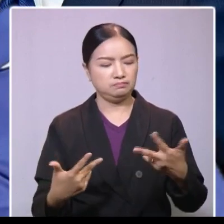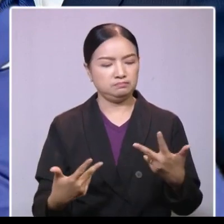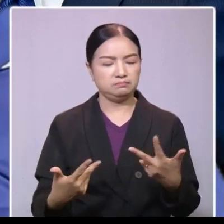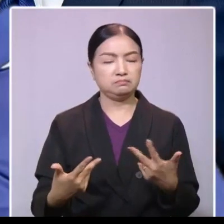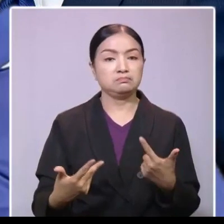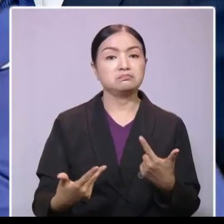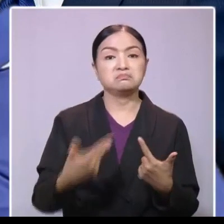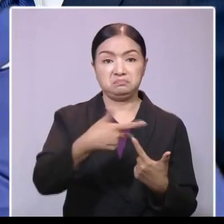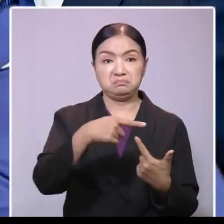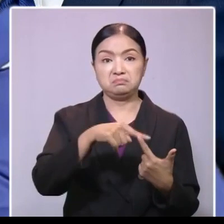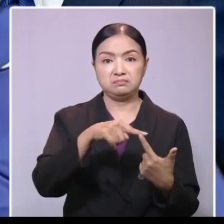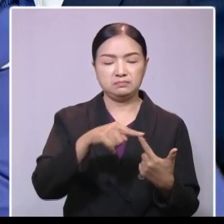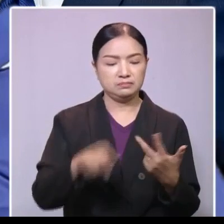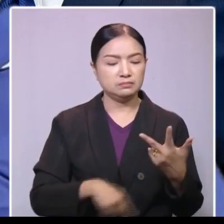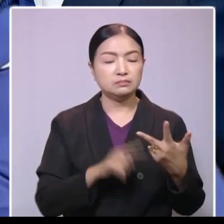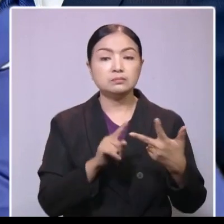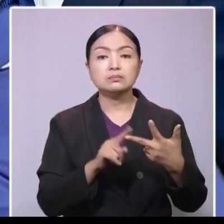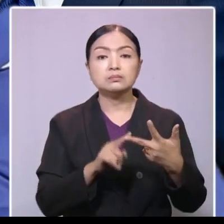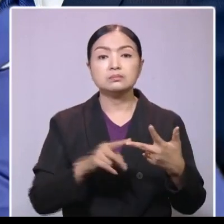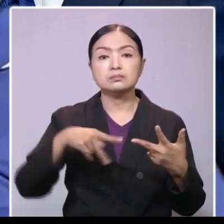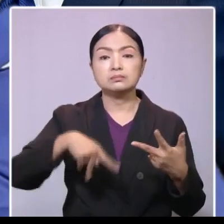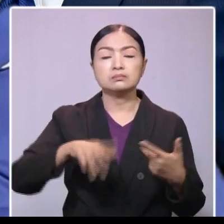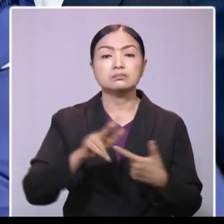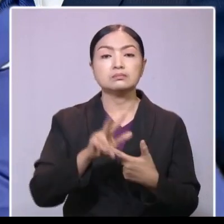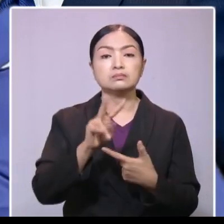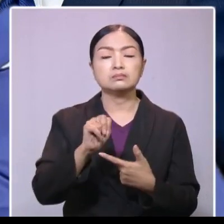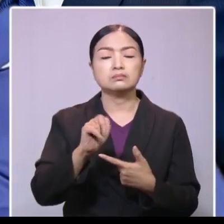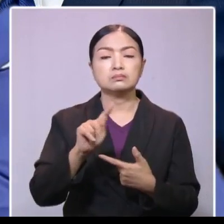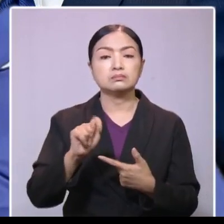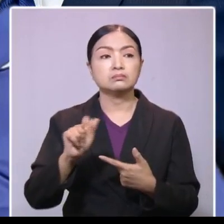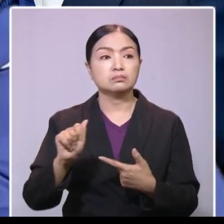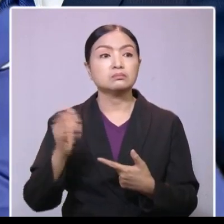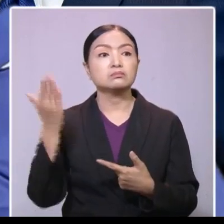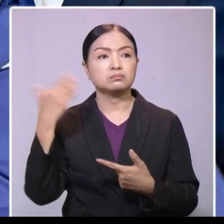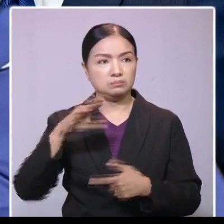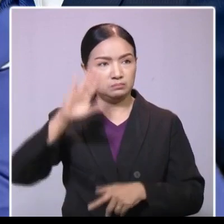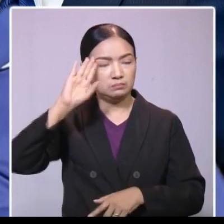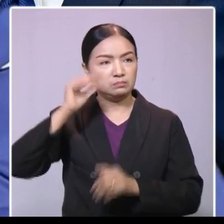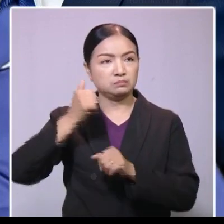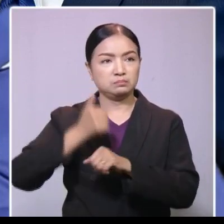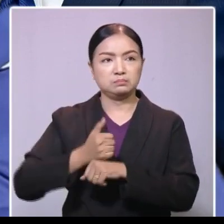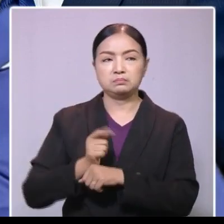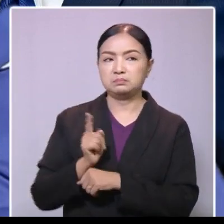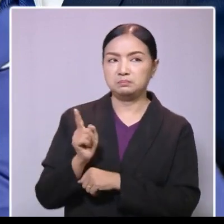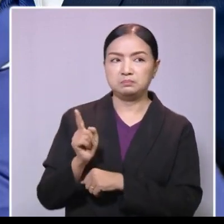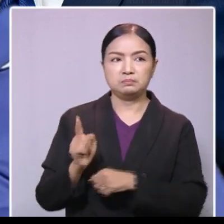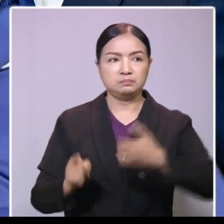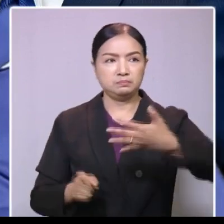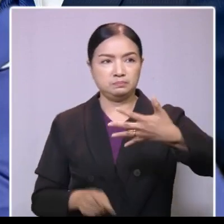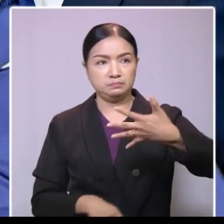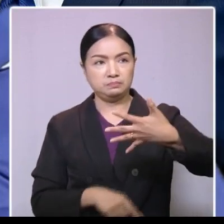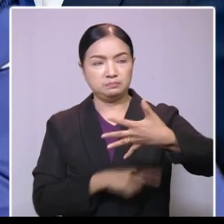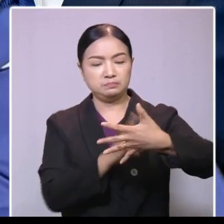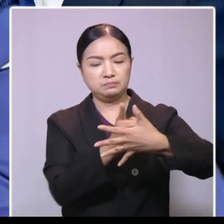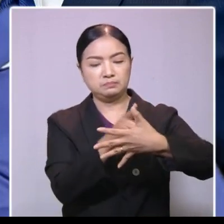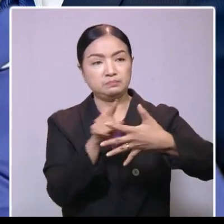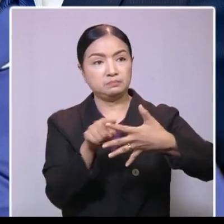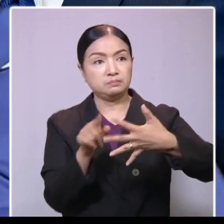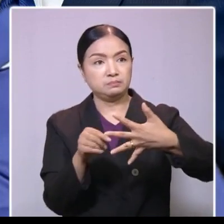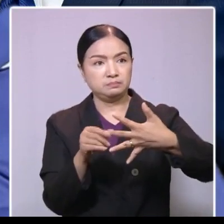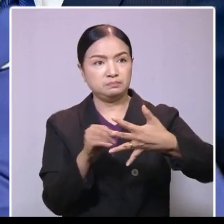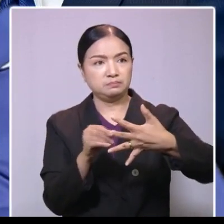คือพันตำรวจเอกวิรวิรกลทับทิมดีเมื่อครั้งเป็นพนักงานสืบสวนสอบสวนสนทองหล่อความผิดมาตรา